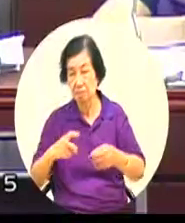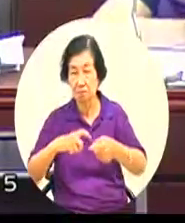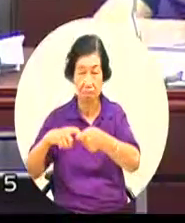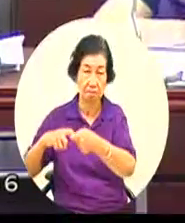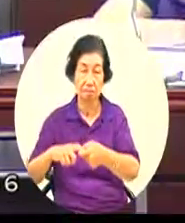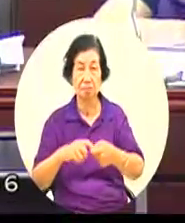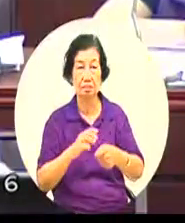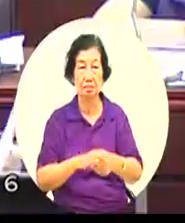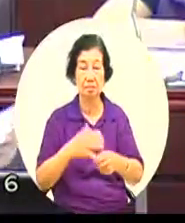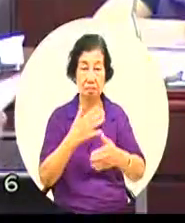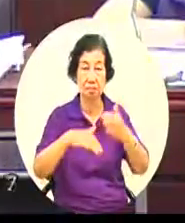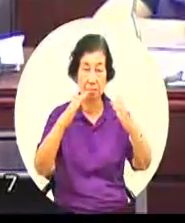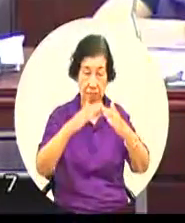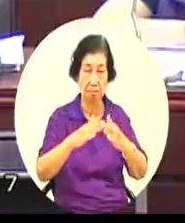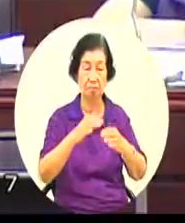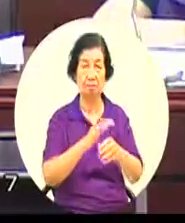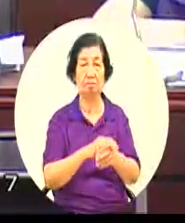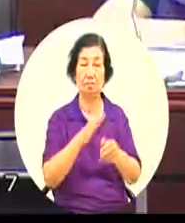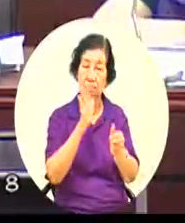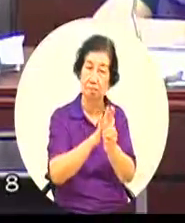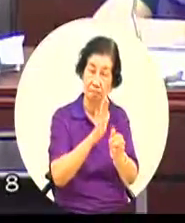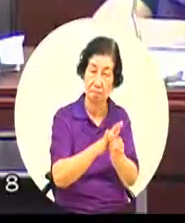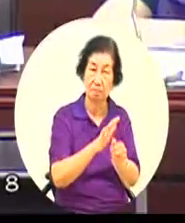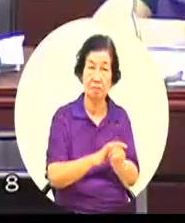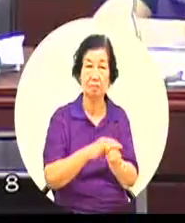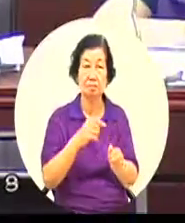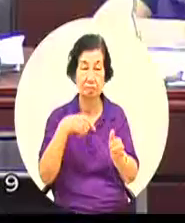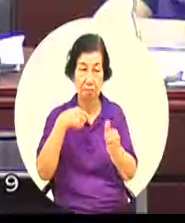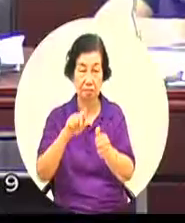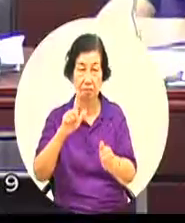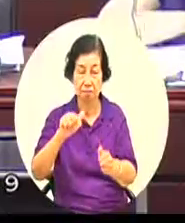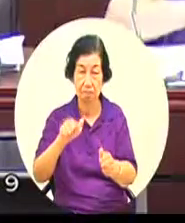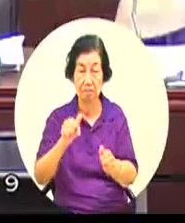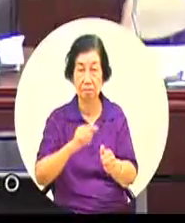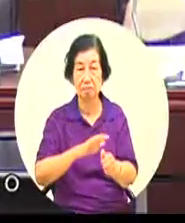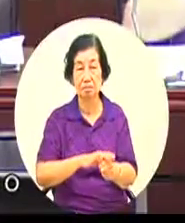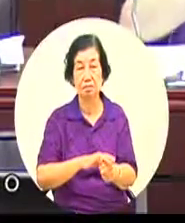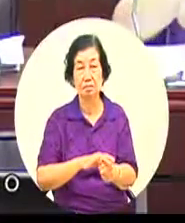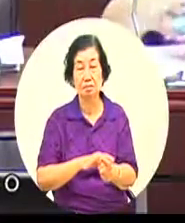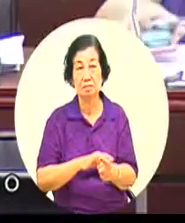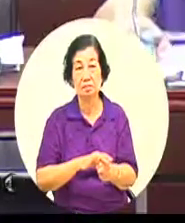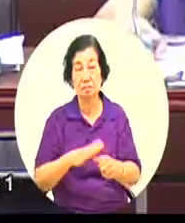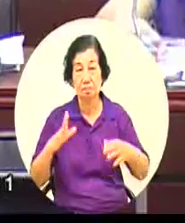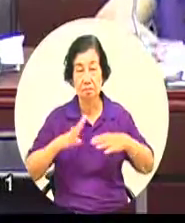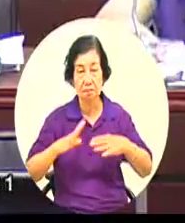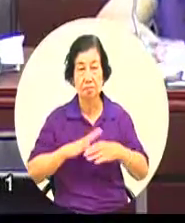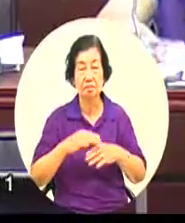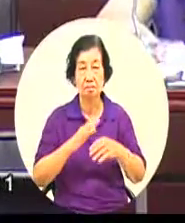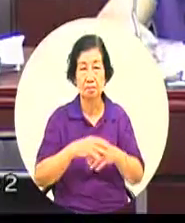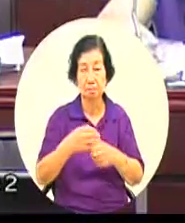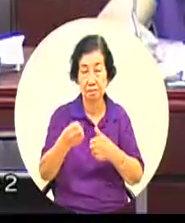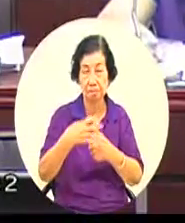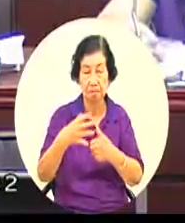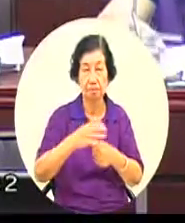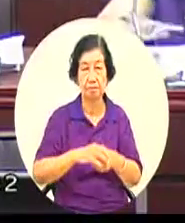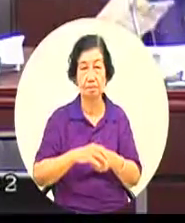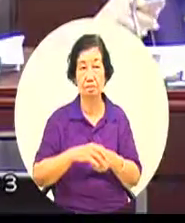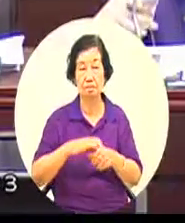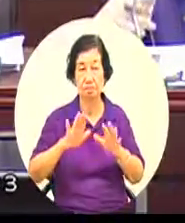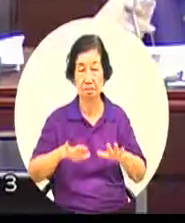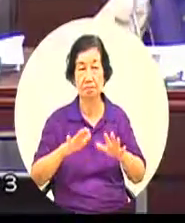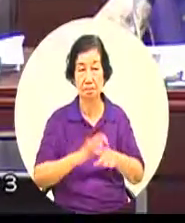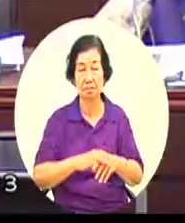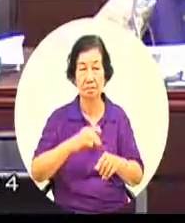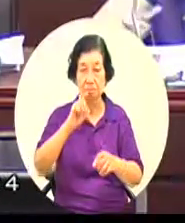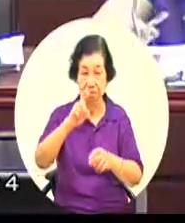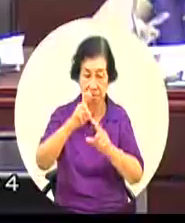学校的这个管道或者教官的通报。以去年来讲，我们大概通报了30件，今年1到10月通报了17件，